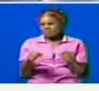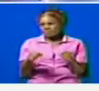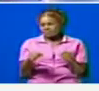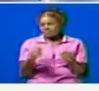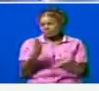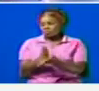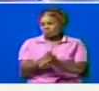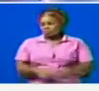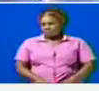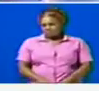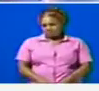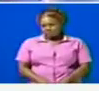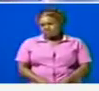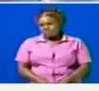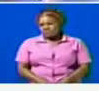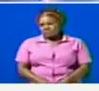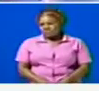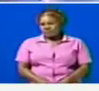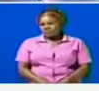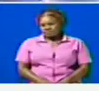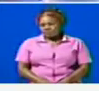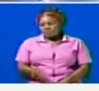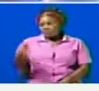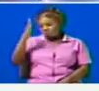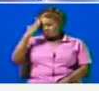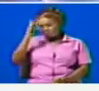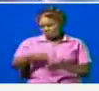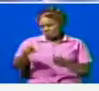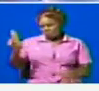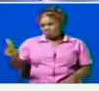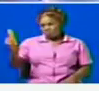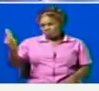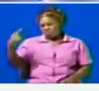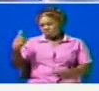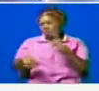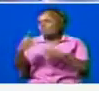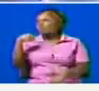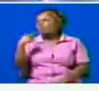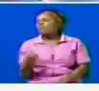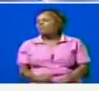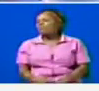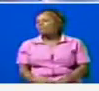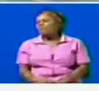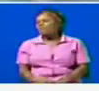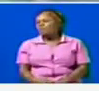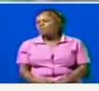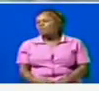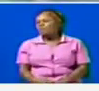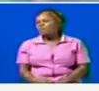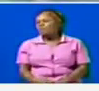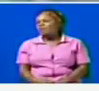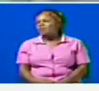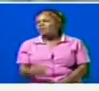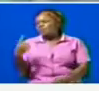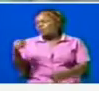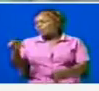la kweli? Sasa mamangu, wajua Uhuru Kenyatta amemshinda nani? Wakimbia peke yako utasema